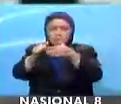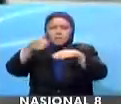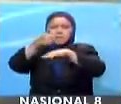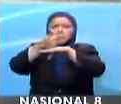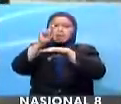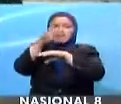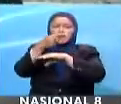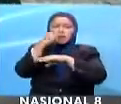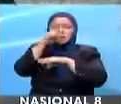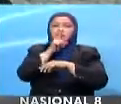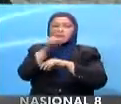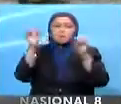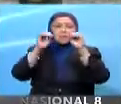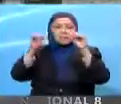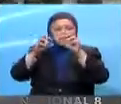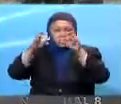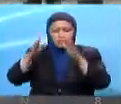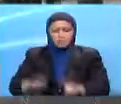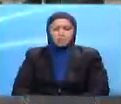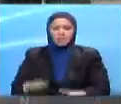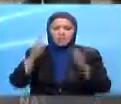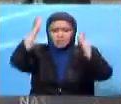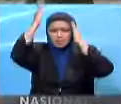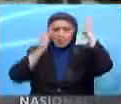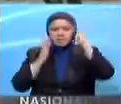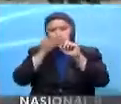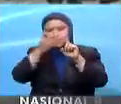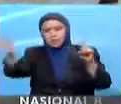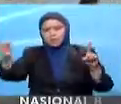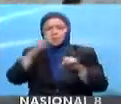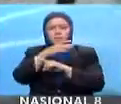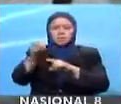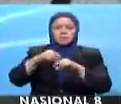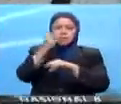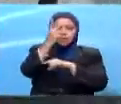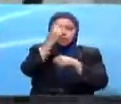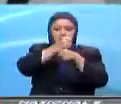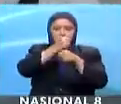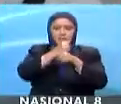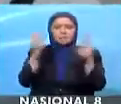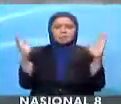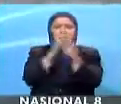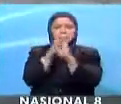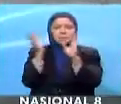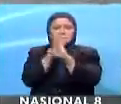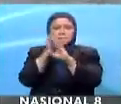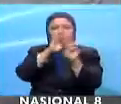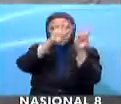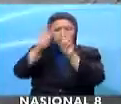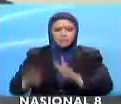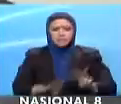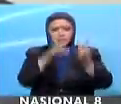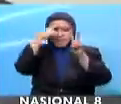Malaysia tersasar. 2 petugas diletakkan di setiap pos dan mereka akan bergilir 24 jam bagi membantu